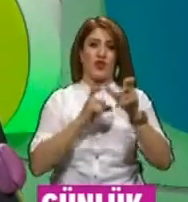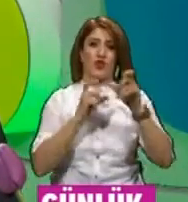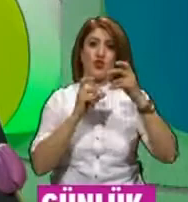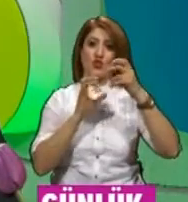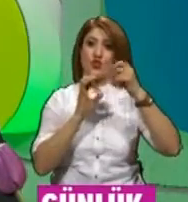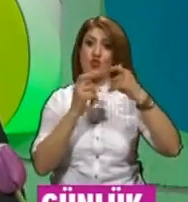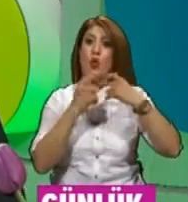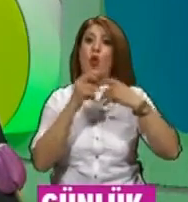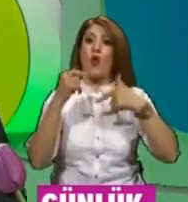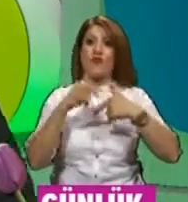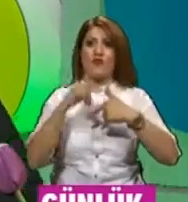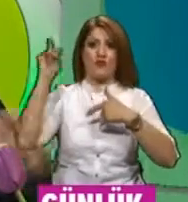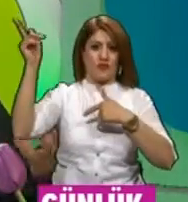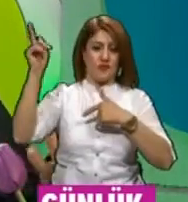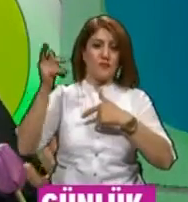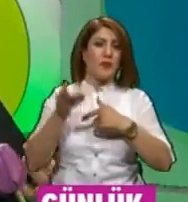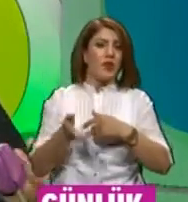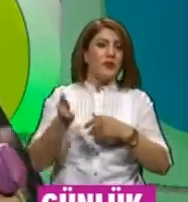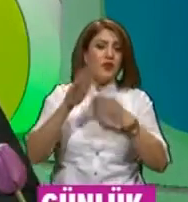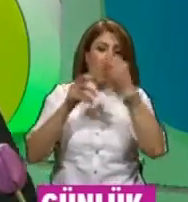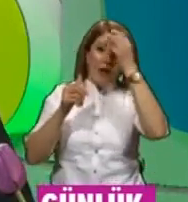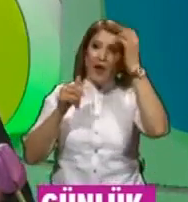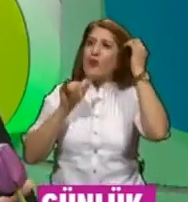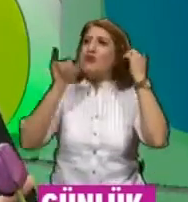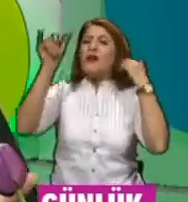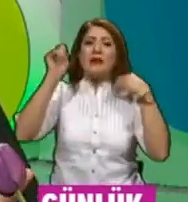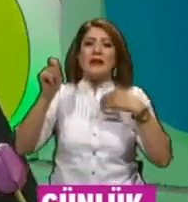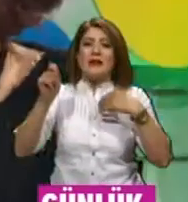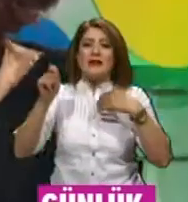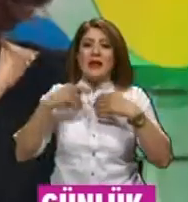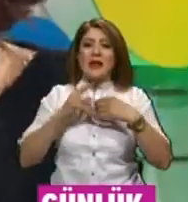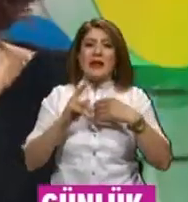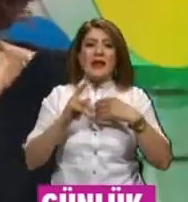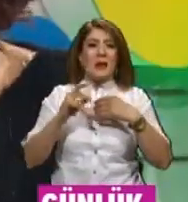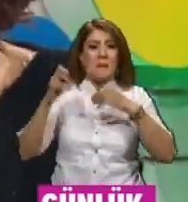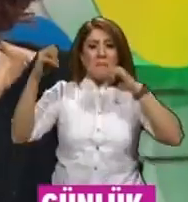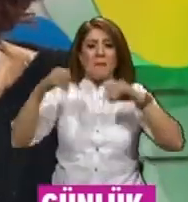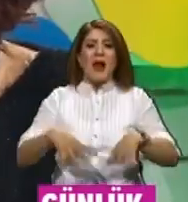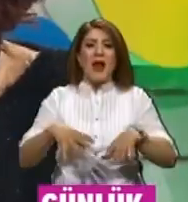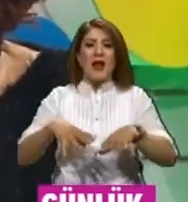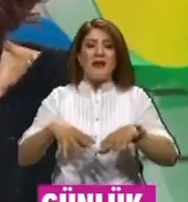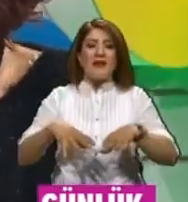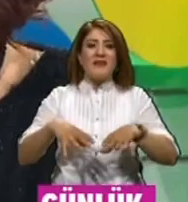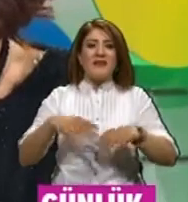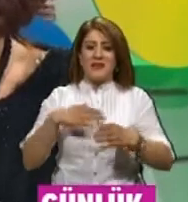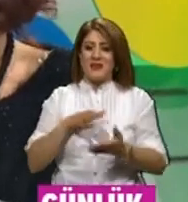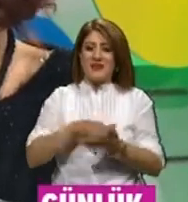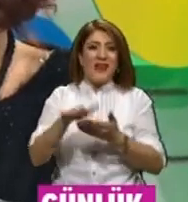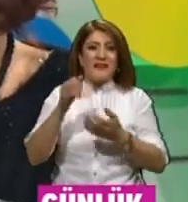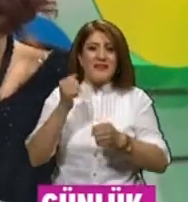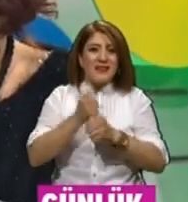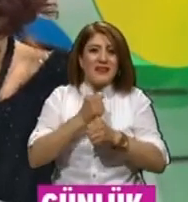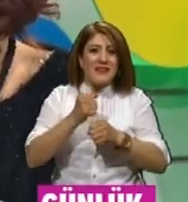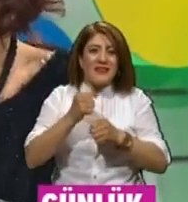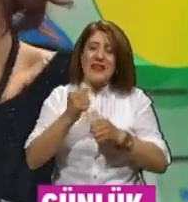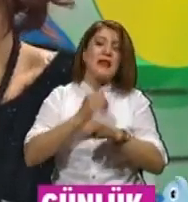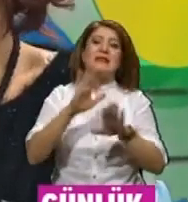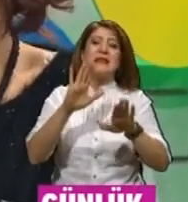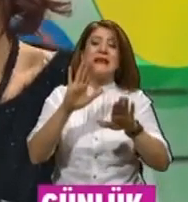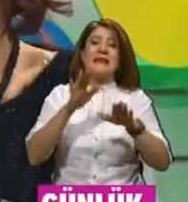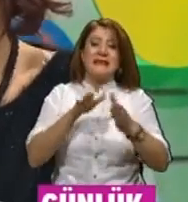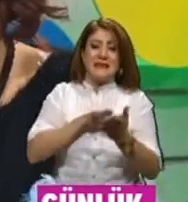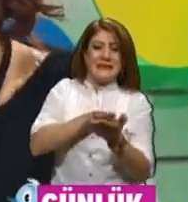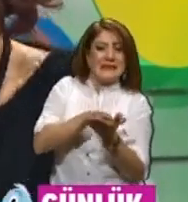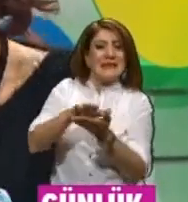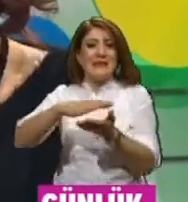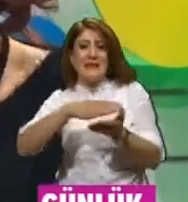giderken surfboardlarını bana bıraktılar. Yük olmasın diye. İşte her şeyin başladı. Bayılırım böyle hikayelere. <Aynen. gülüyor> Yani kimisi şey unuttular. Şöyle